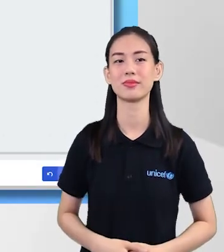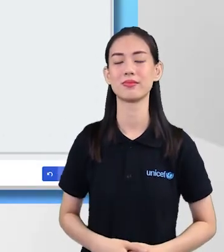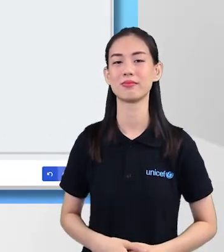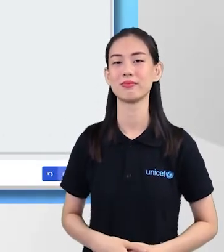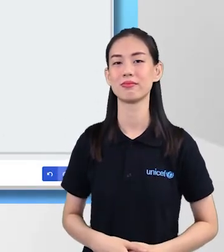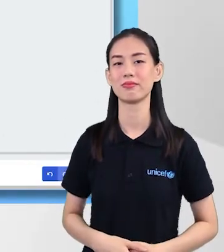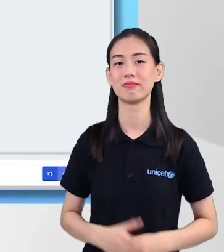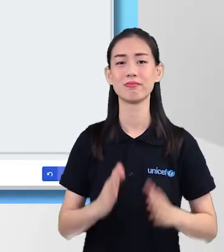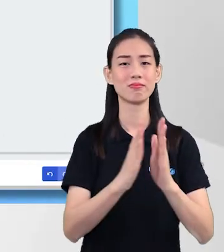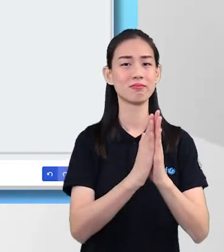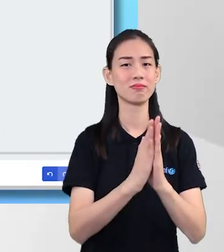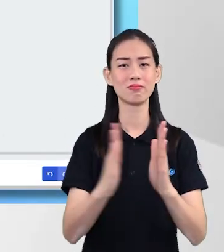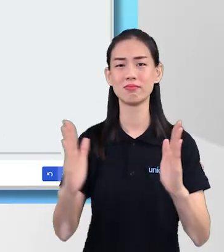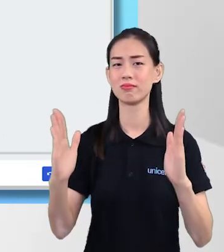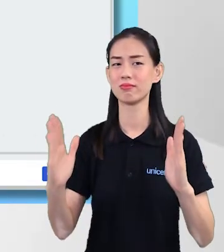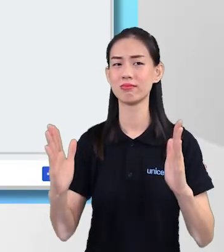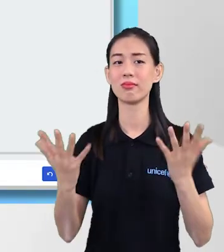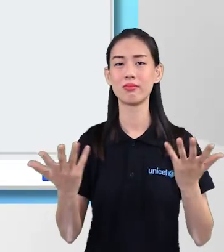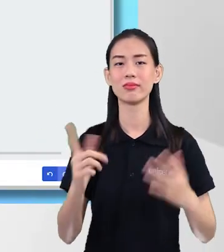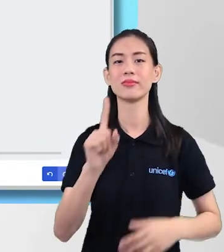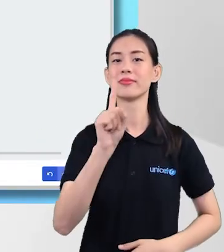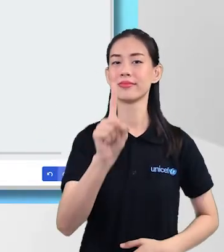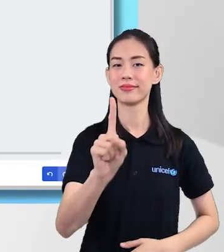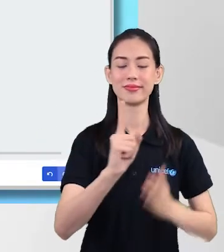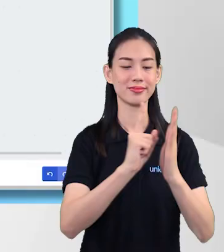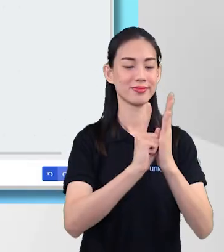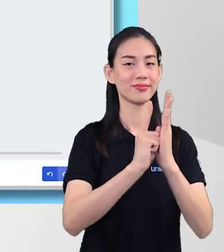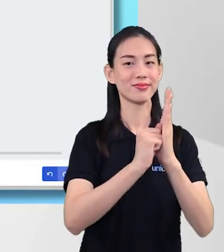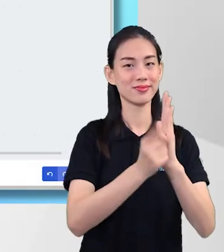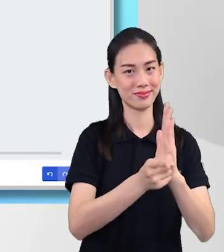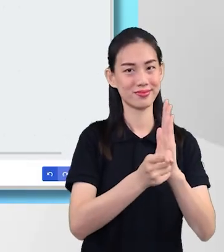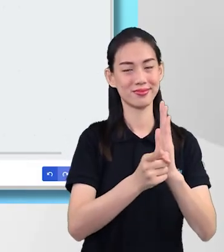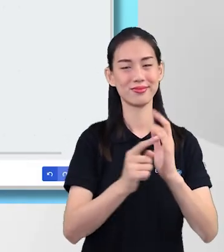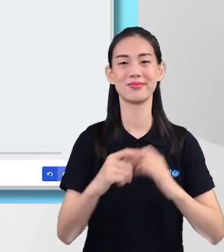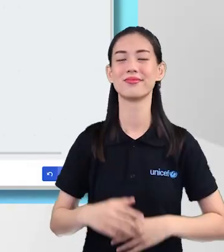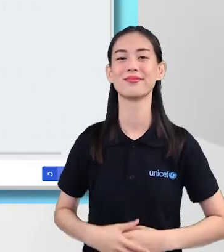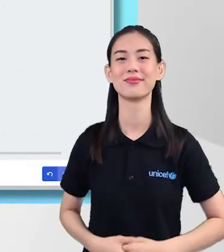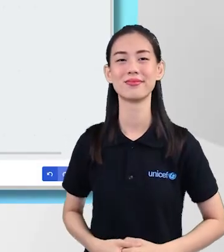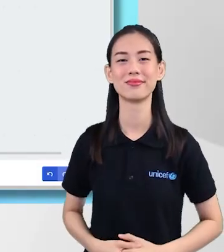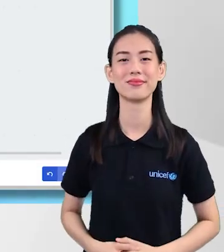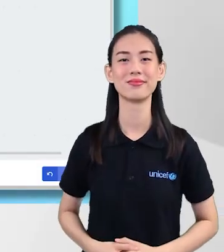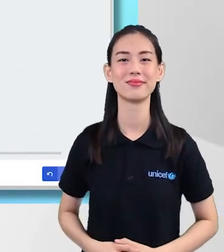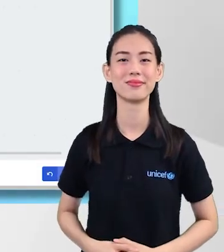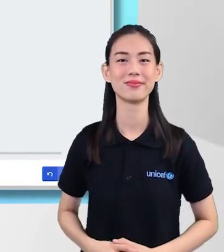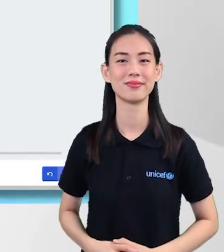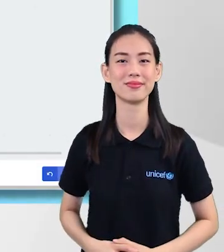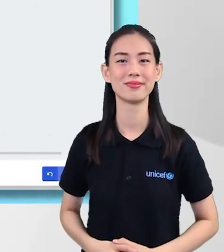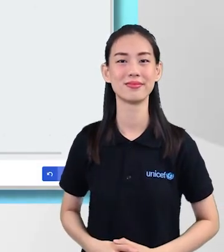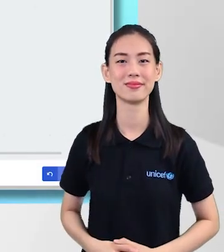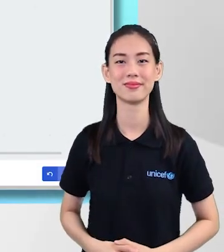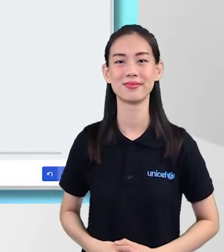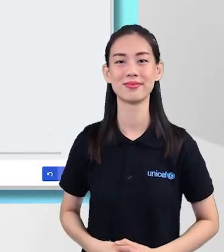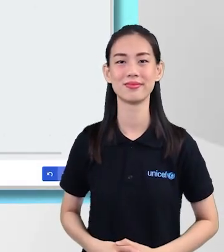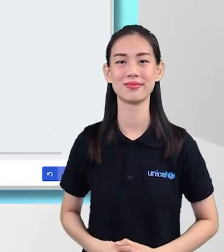dan tetapkan tempoh nyalaan kedua-dua LED. Kita biarkan LED menyala selama 1 second, 1 saat.